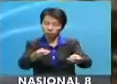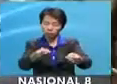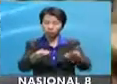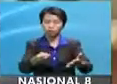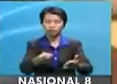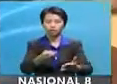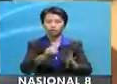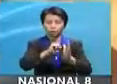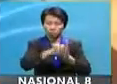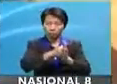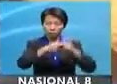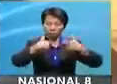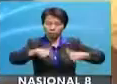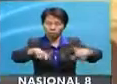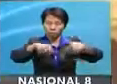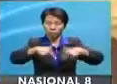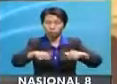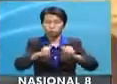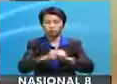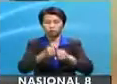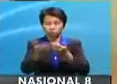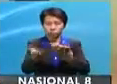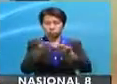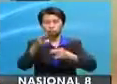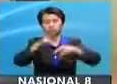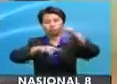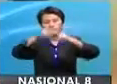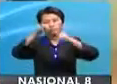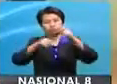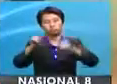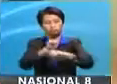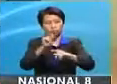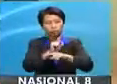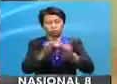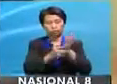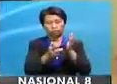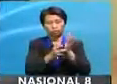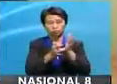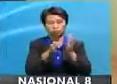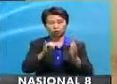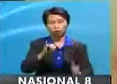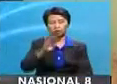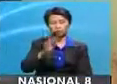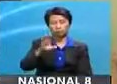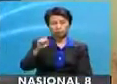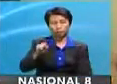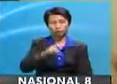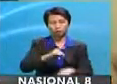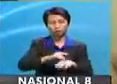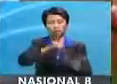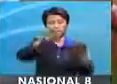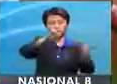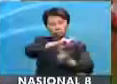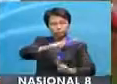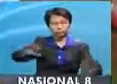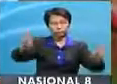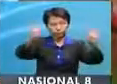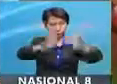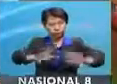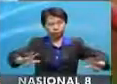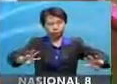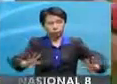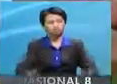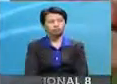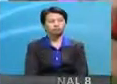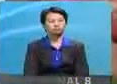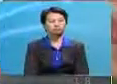sahaja sumber kayu, malah perkhidmatan pembinaan menggunakan teknologi IBS di seluruh rantau ASEAN. Dan di